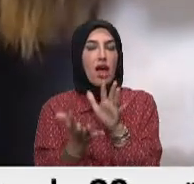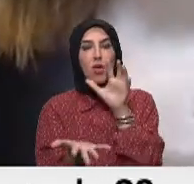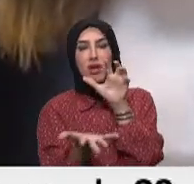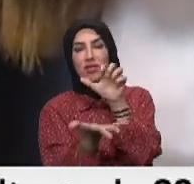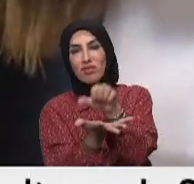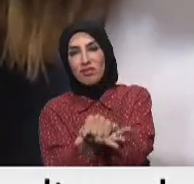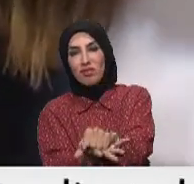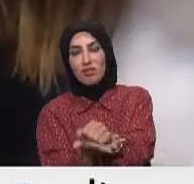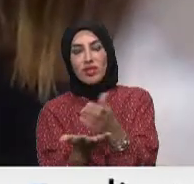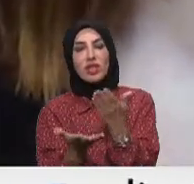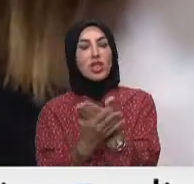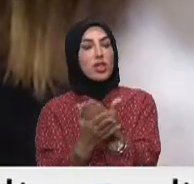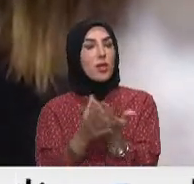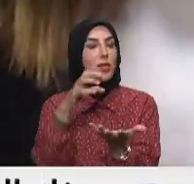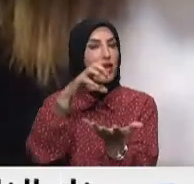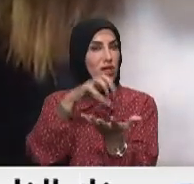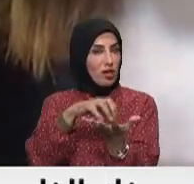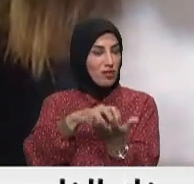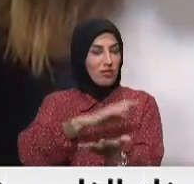لأنها تقع على